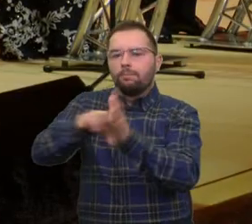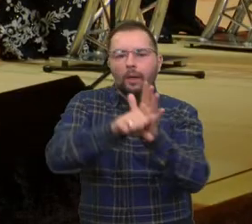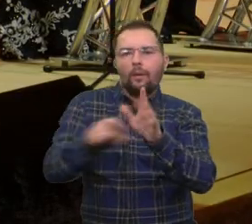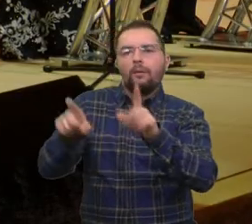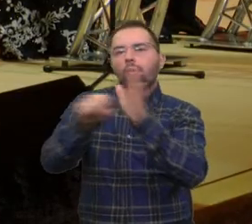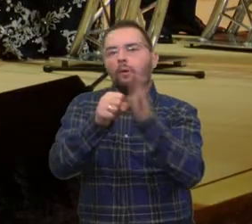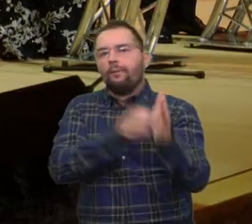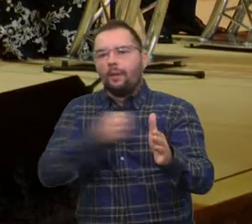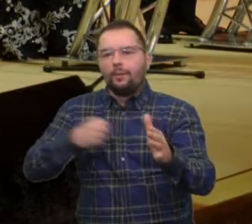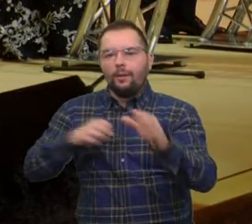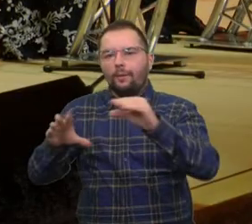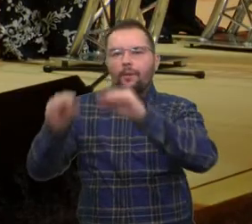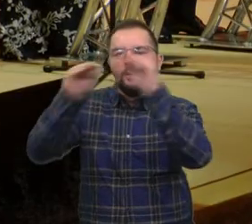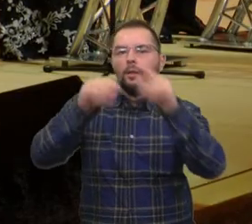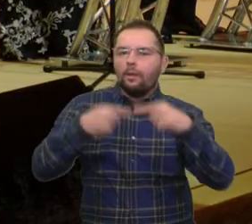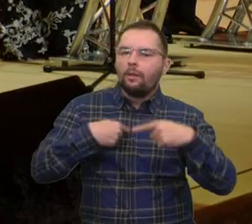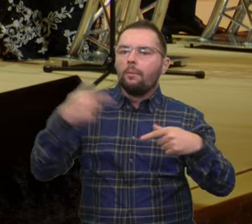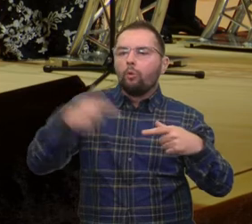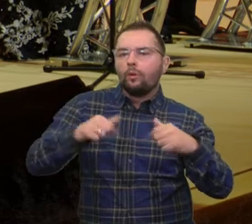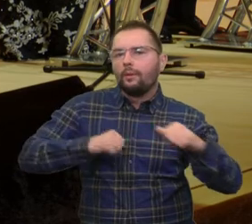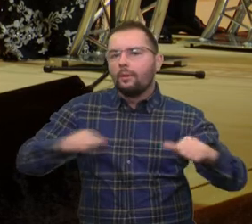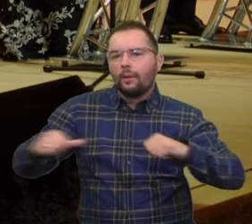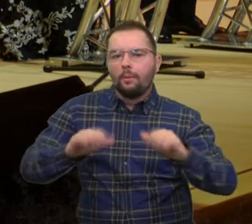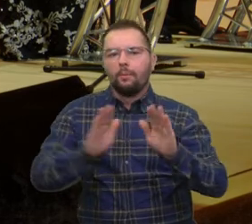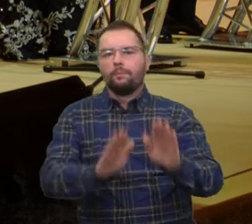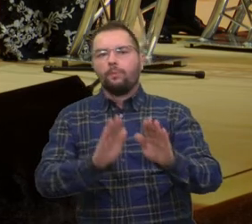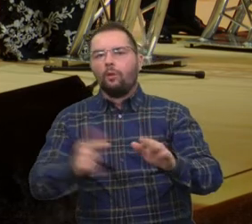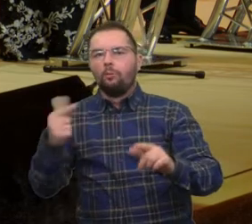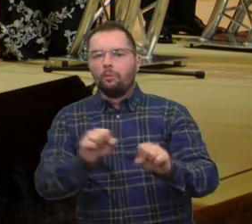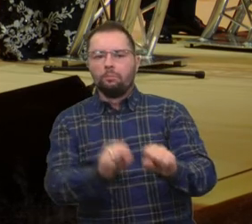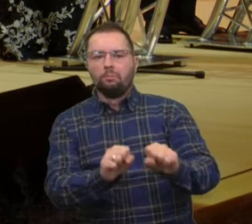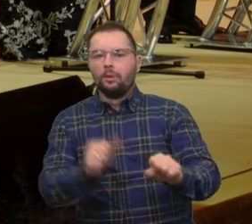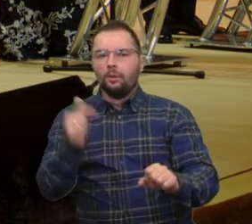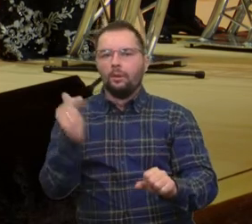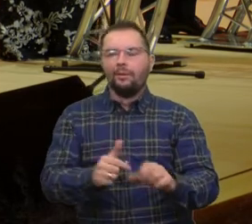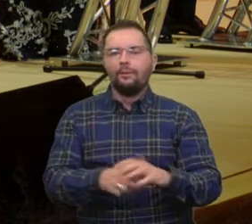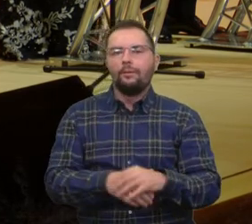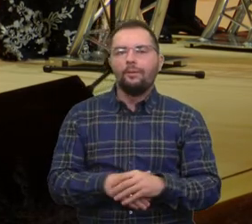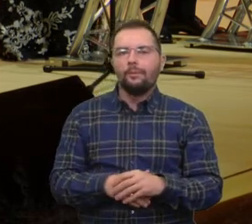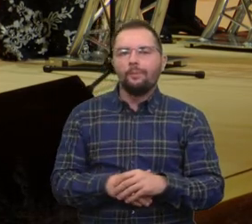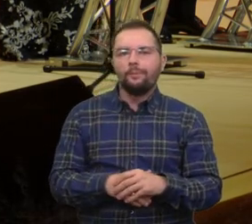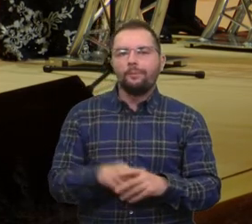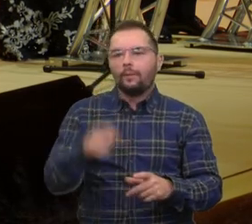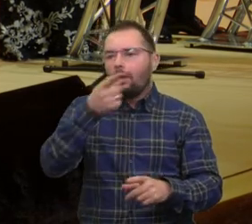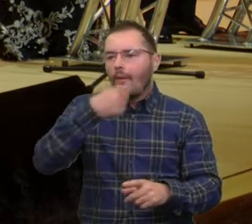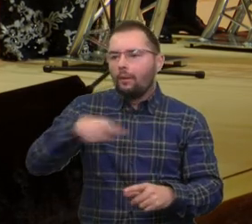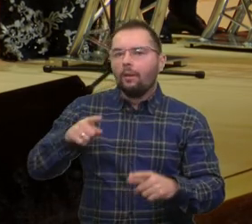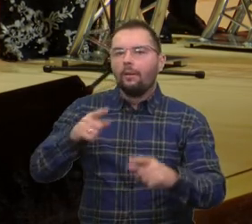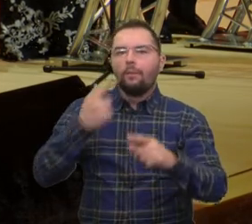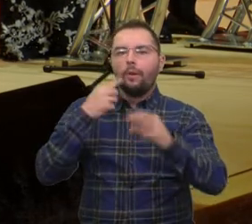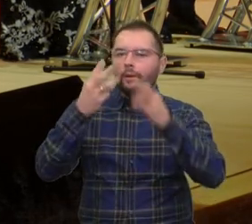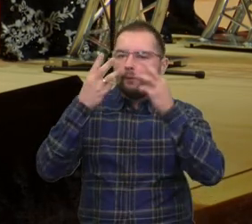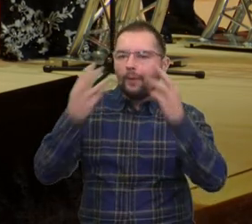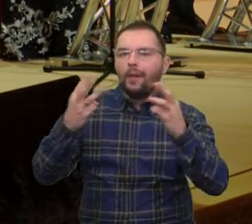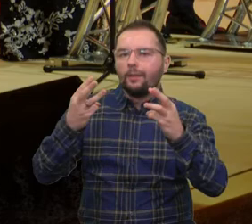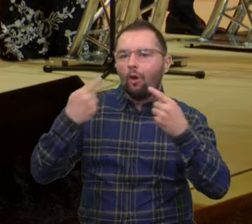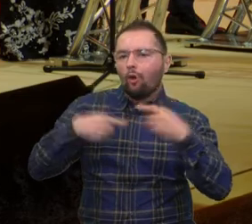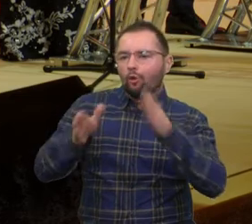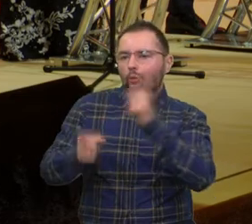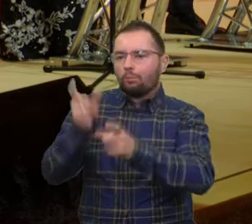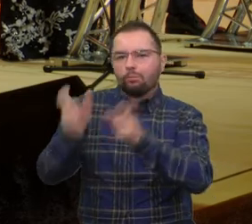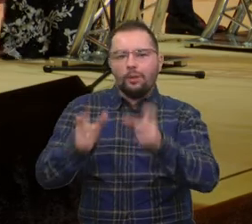tego samorządu dzisiaj naprawdę bronić. Stoi ze mną na scenie wiele wspaniałych osób, cała